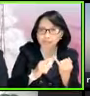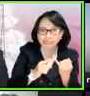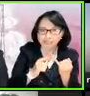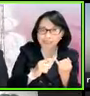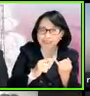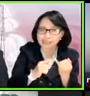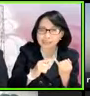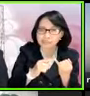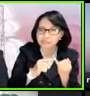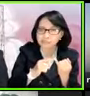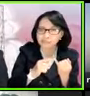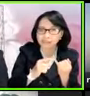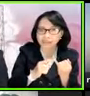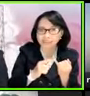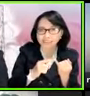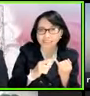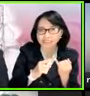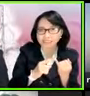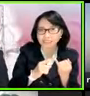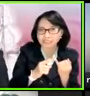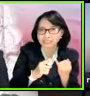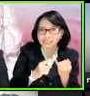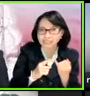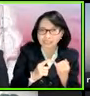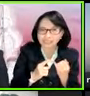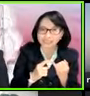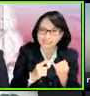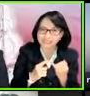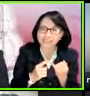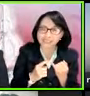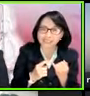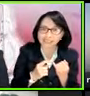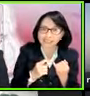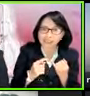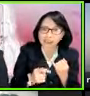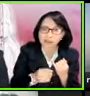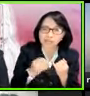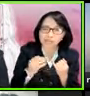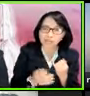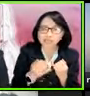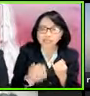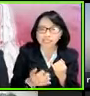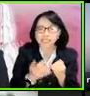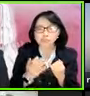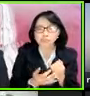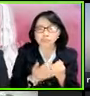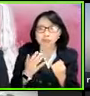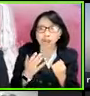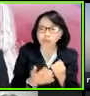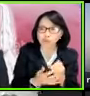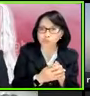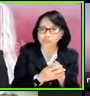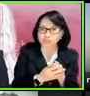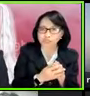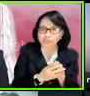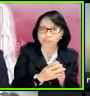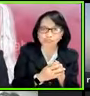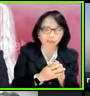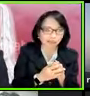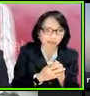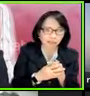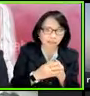populer karena memberitakan Injil yang kita lihat Bagaimana kehidupan Paulus